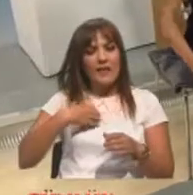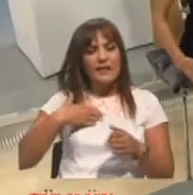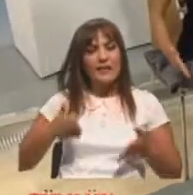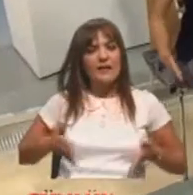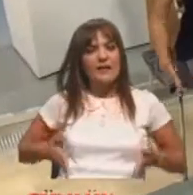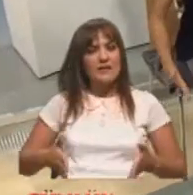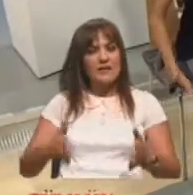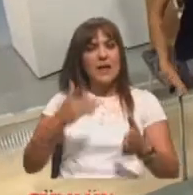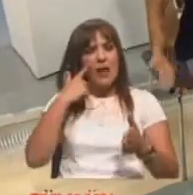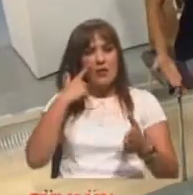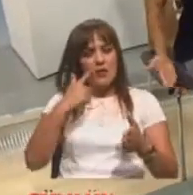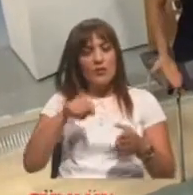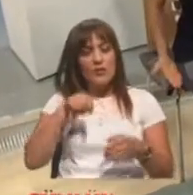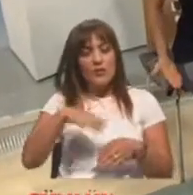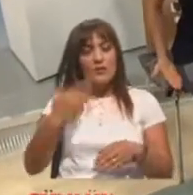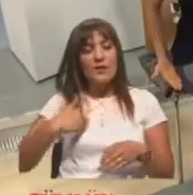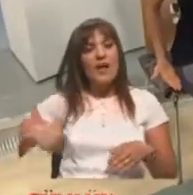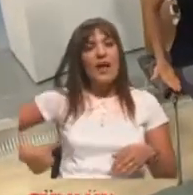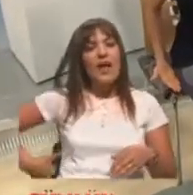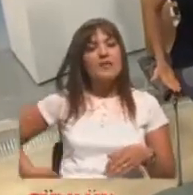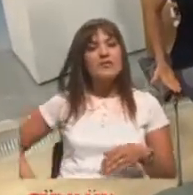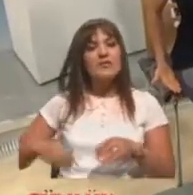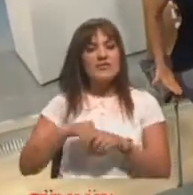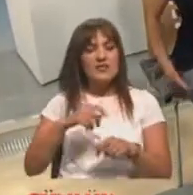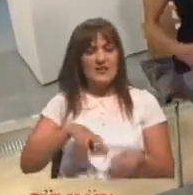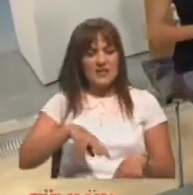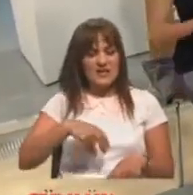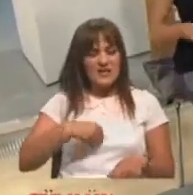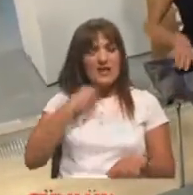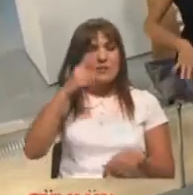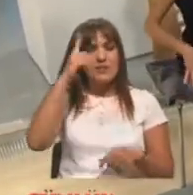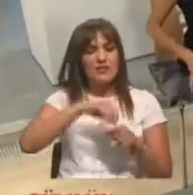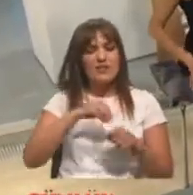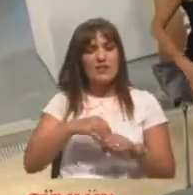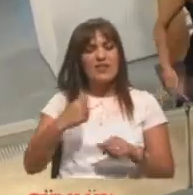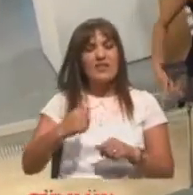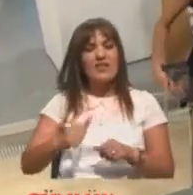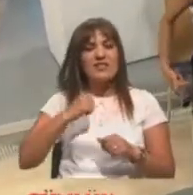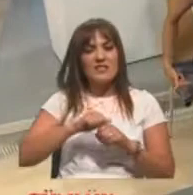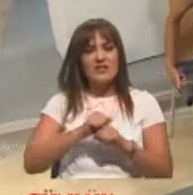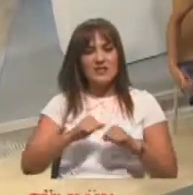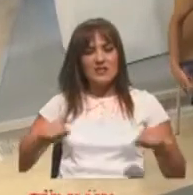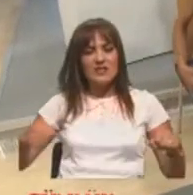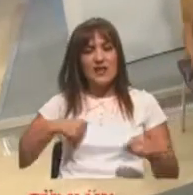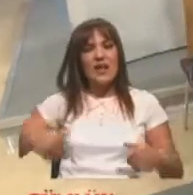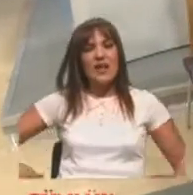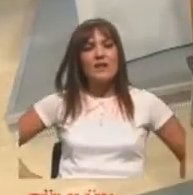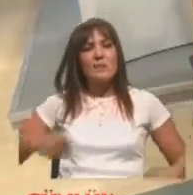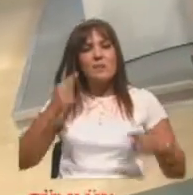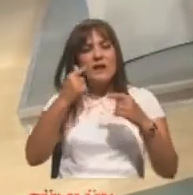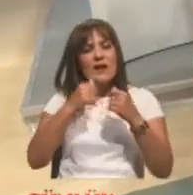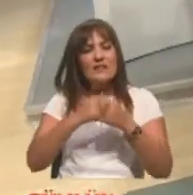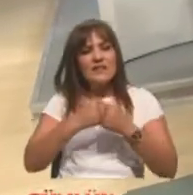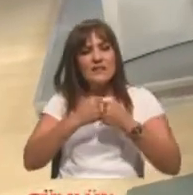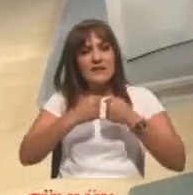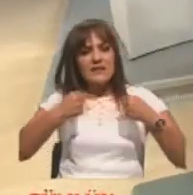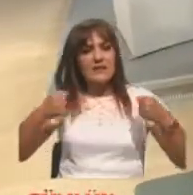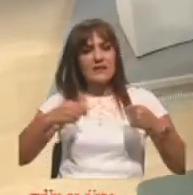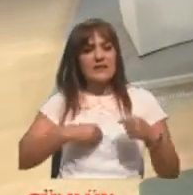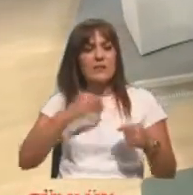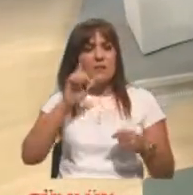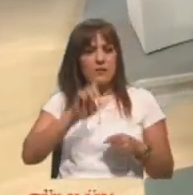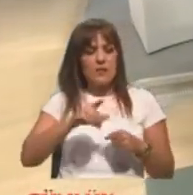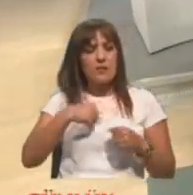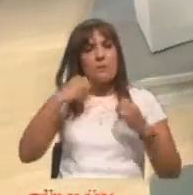hizamız kadar. Bu sefer de dış kalçayı hissetmek için dışa doğru itiyorum ve kalçalarımın gerildiğini hissetmem lazım